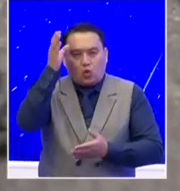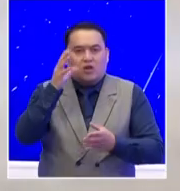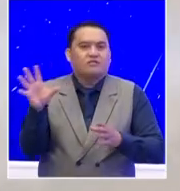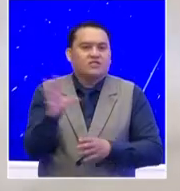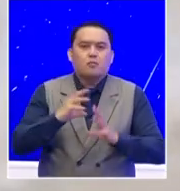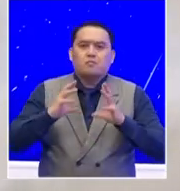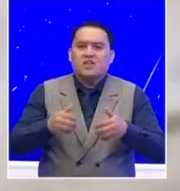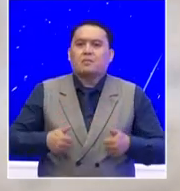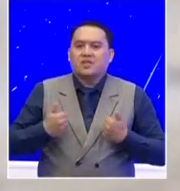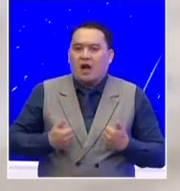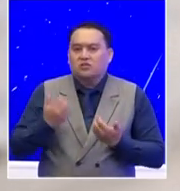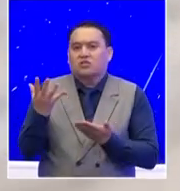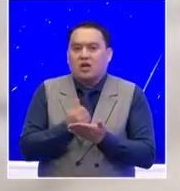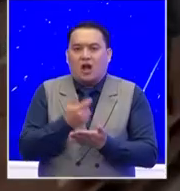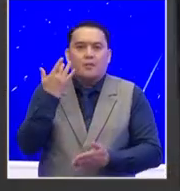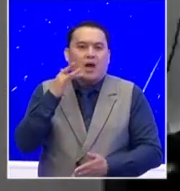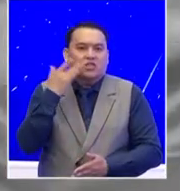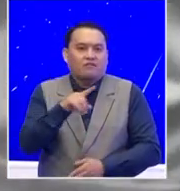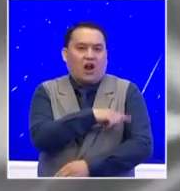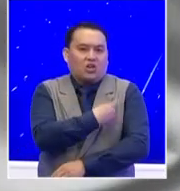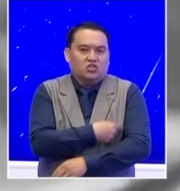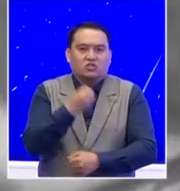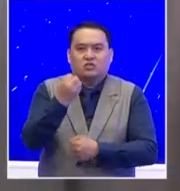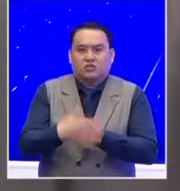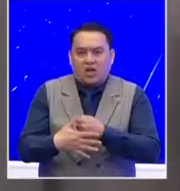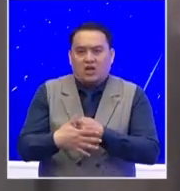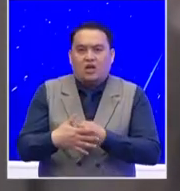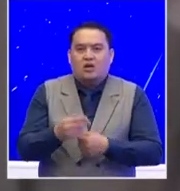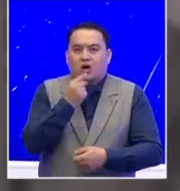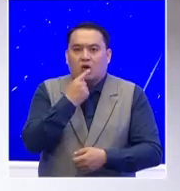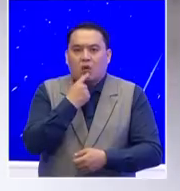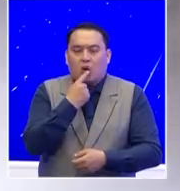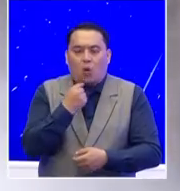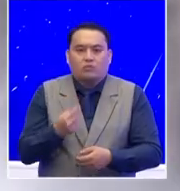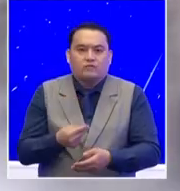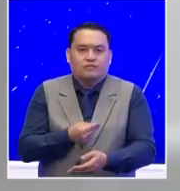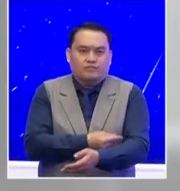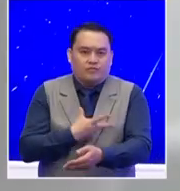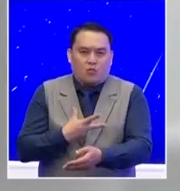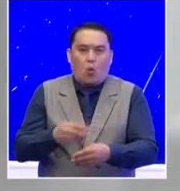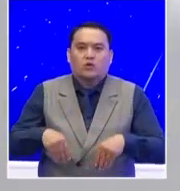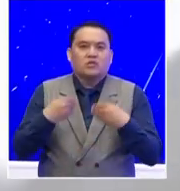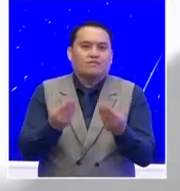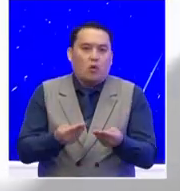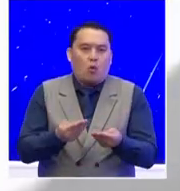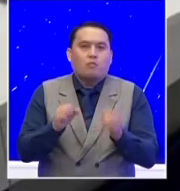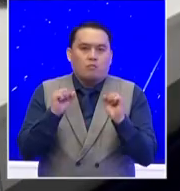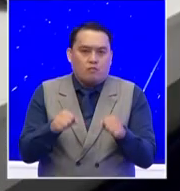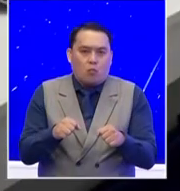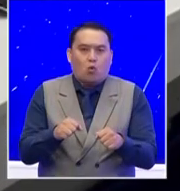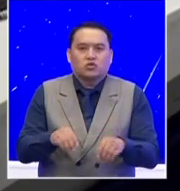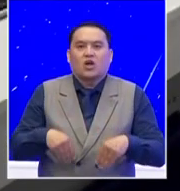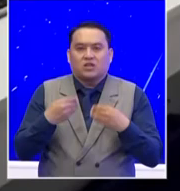мире. По словам Брюса Сейкиса, американского врача из Центра переливания крови, человек, переболевший коронавирусом, может быть